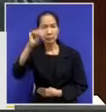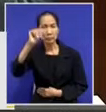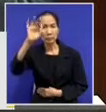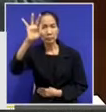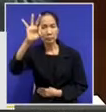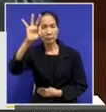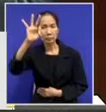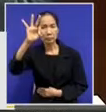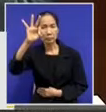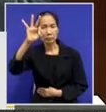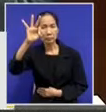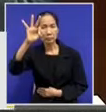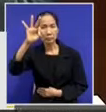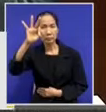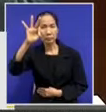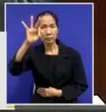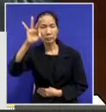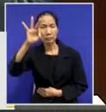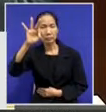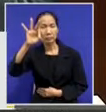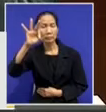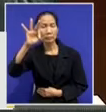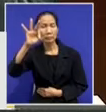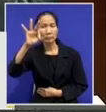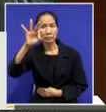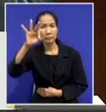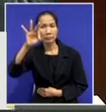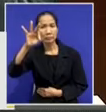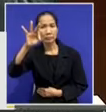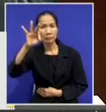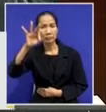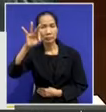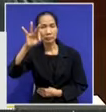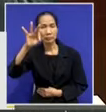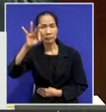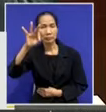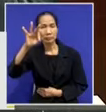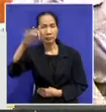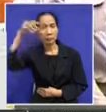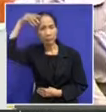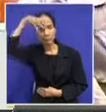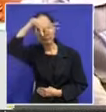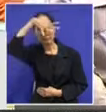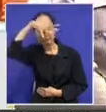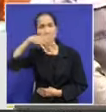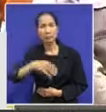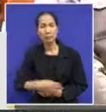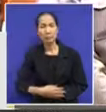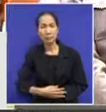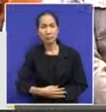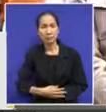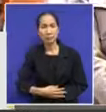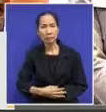649นางสุภาพรคงวุฒิปัญญาน ายธนาธรจึงรุ่งเรืองกิจ